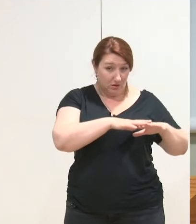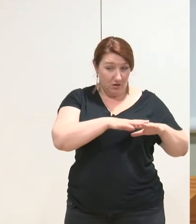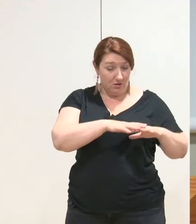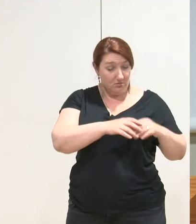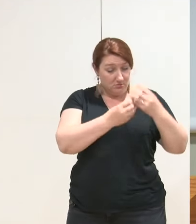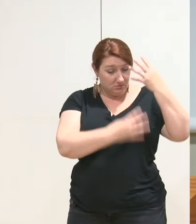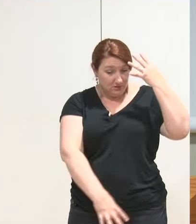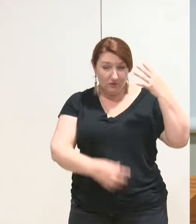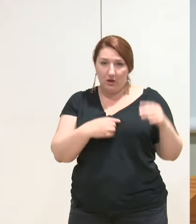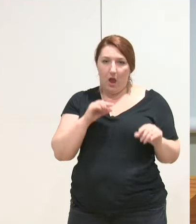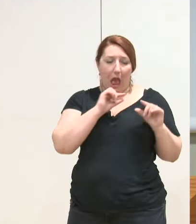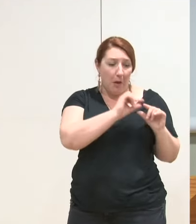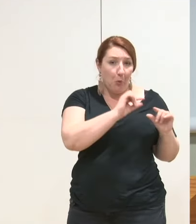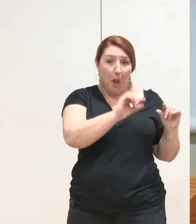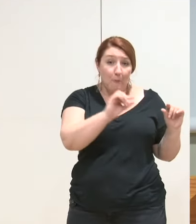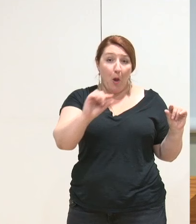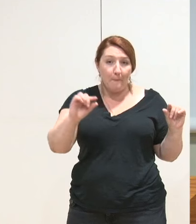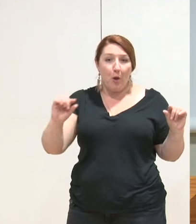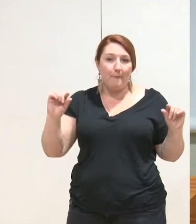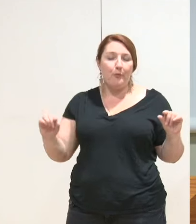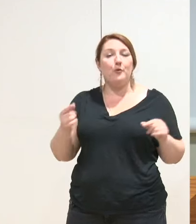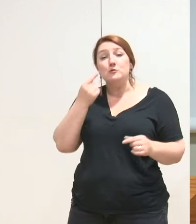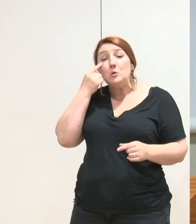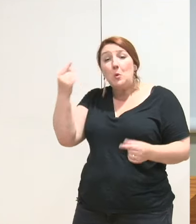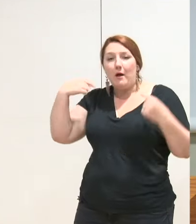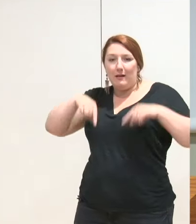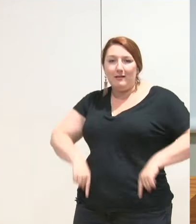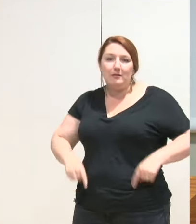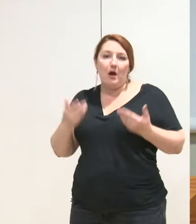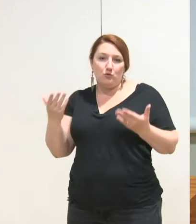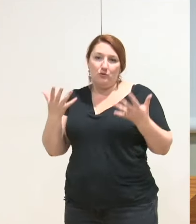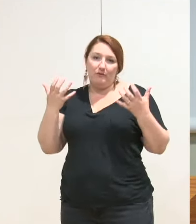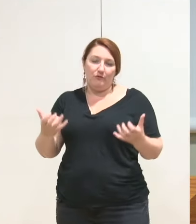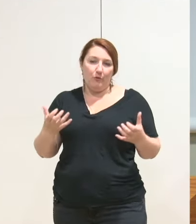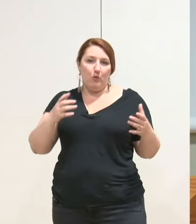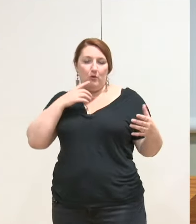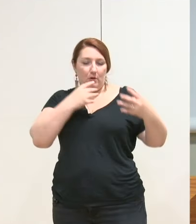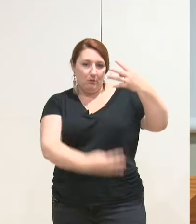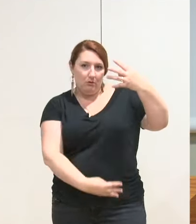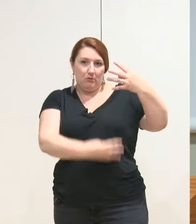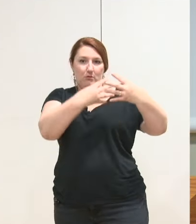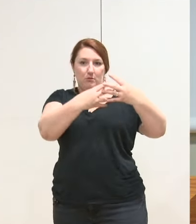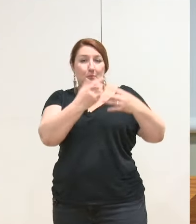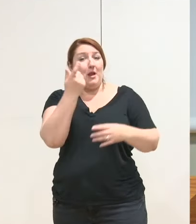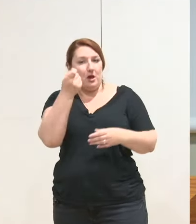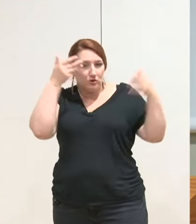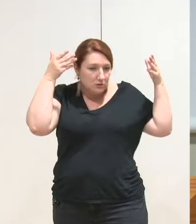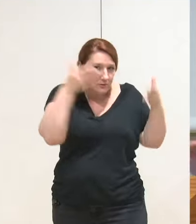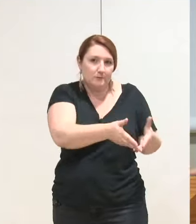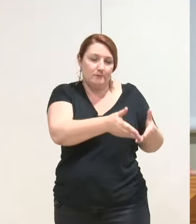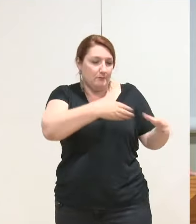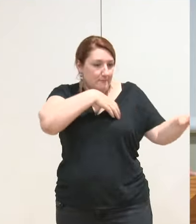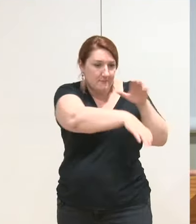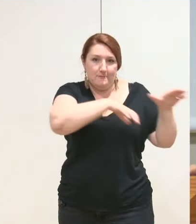chaque fois je crois qu'il y a une volonté marquée aujourd'hui de l'état de concentrer les moyens sur un nombre plus petit de quartiers monsieur